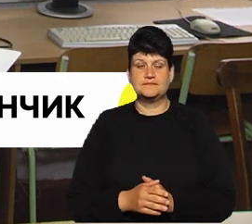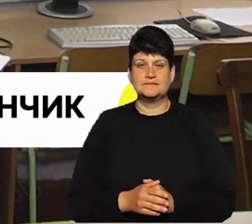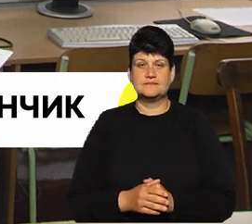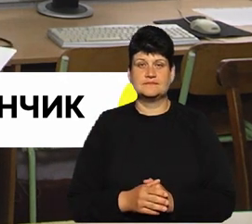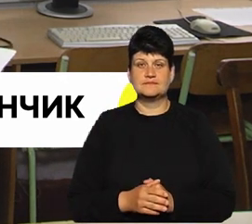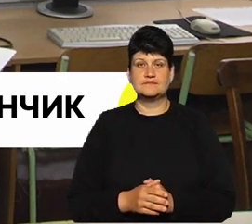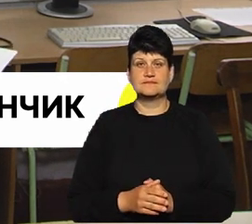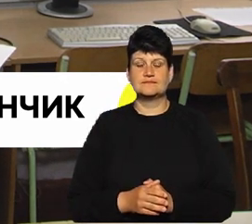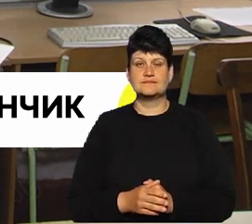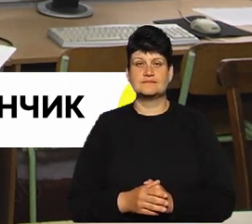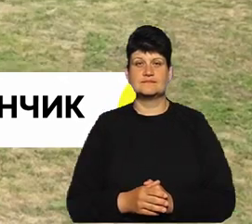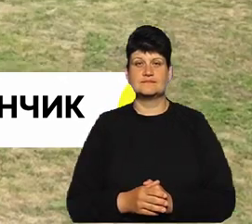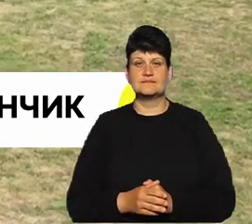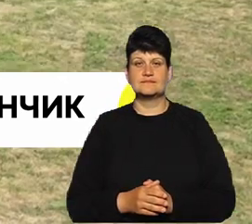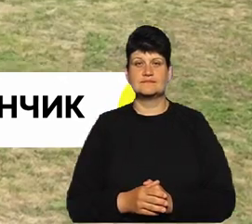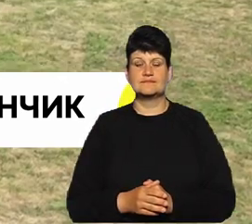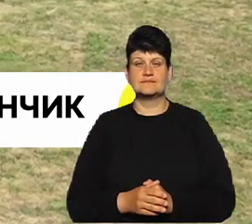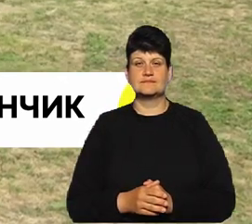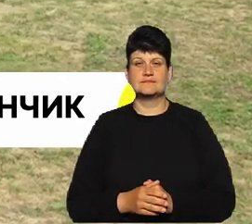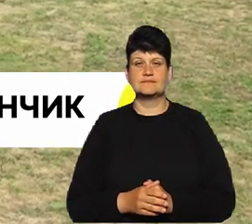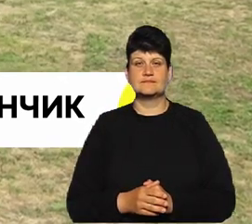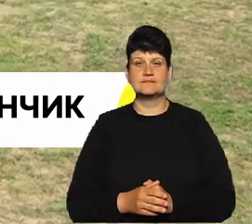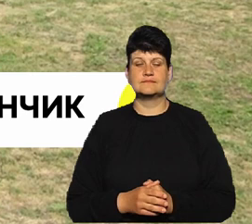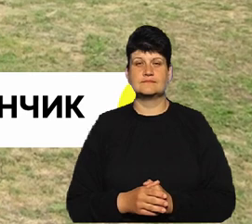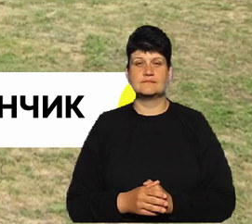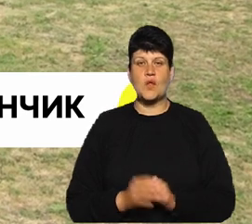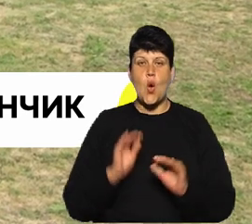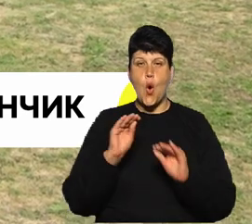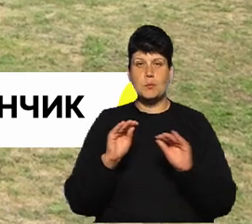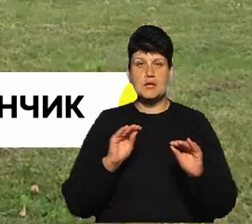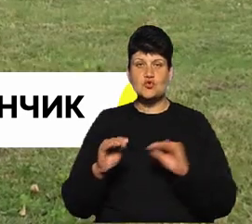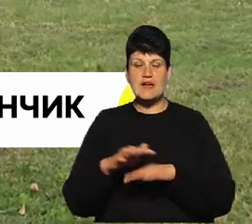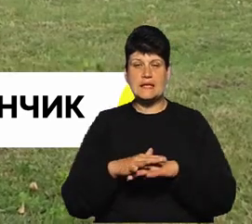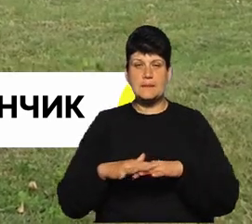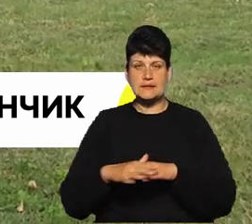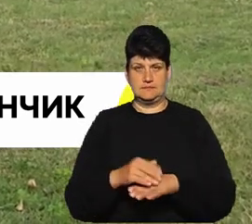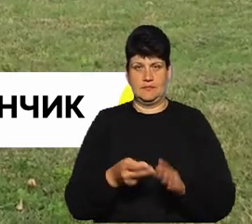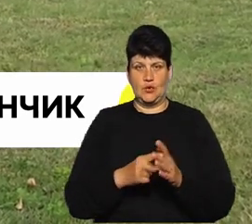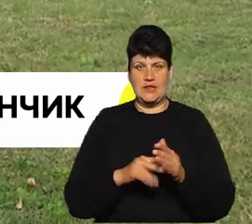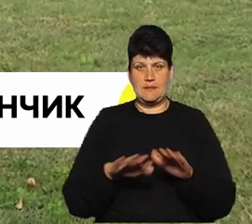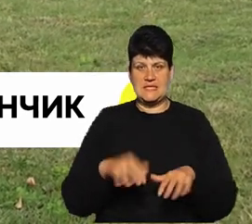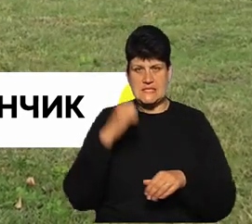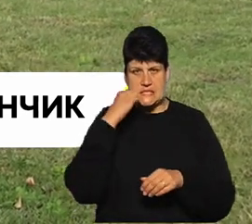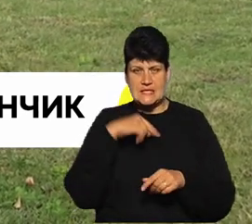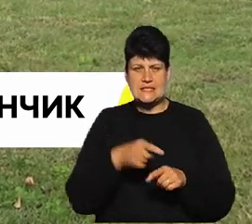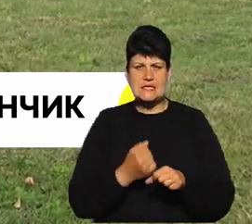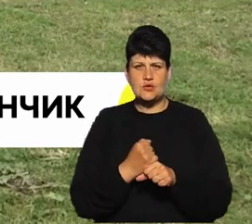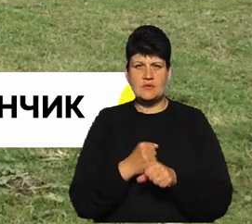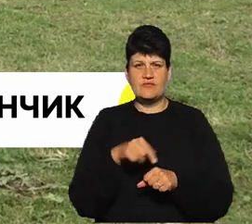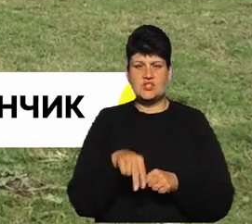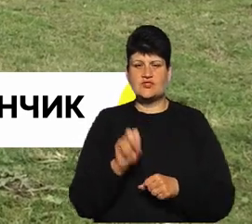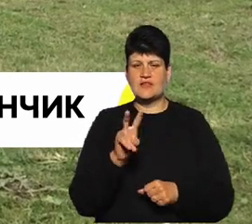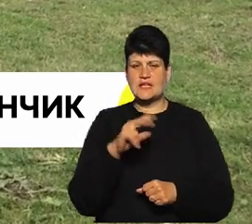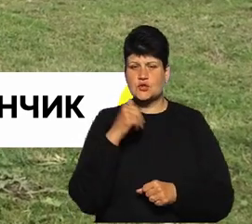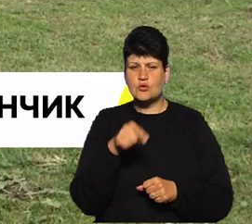за сезонними зміненнями рослин. Облаштувати майданчик планують на місці старого. Цей майданчик зробили в 2012 році.